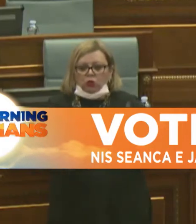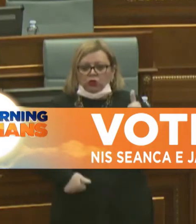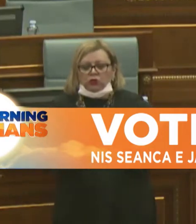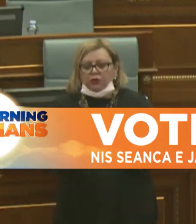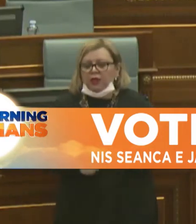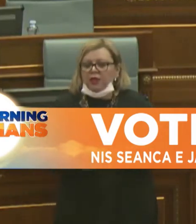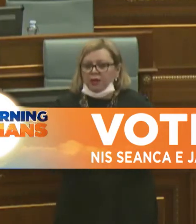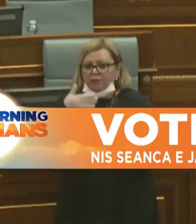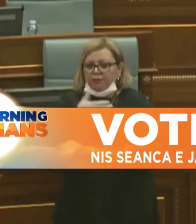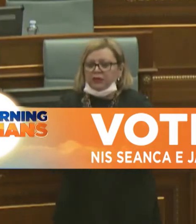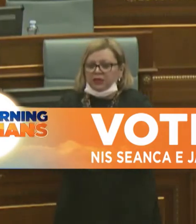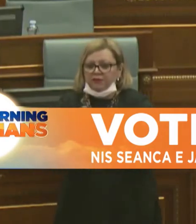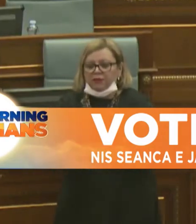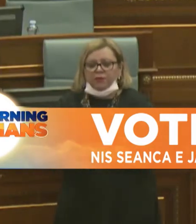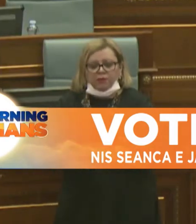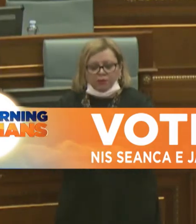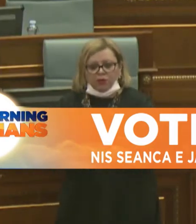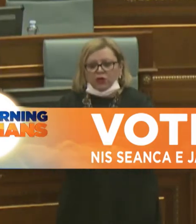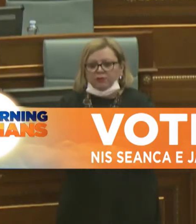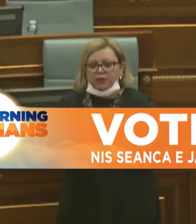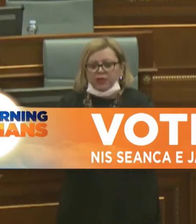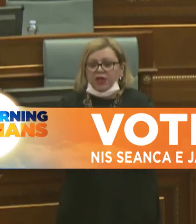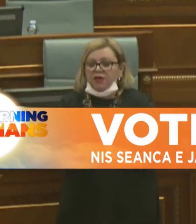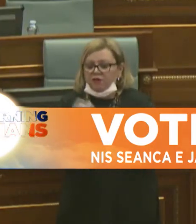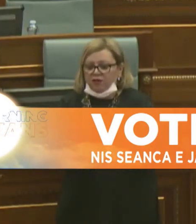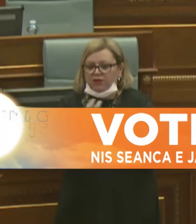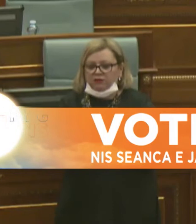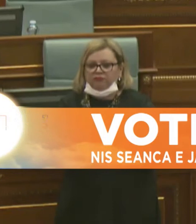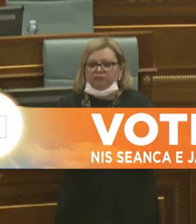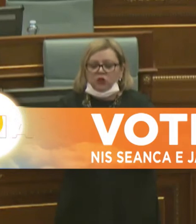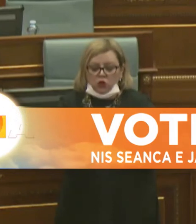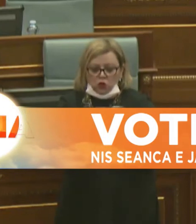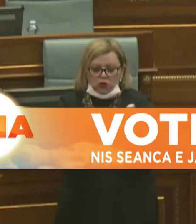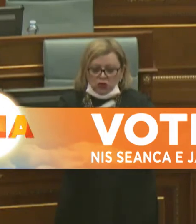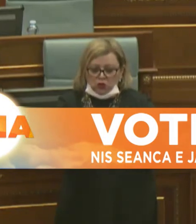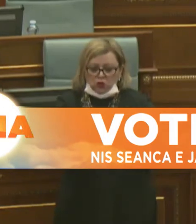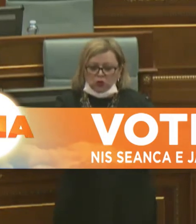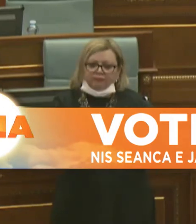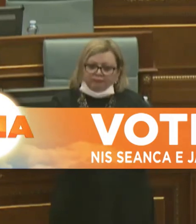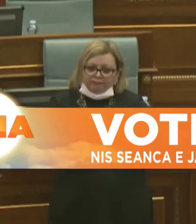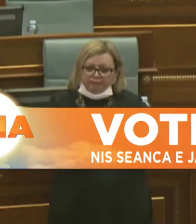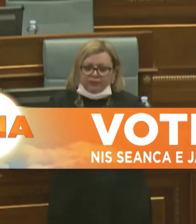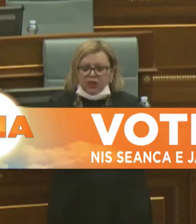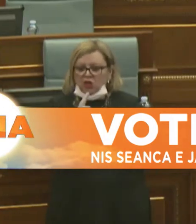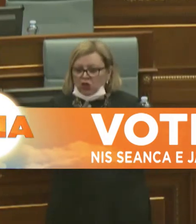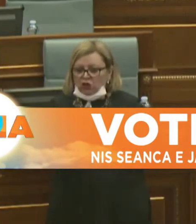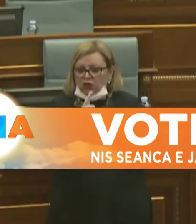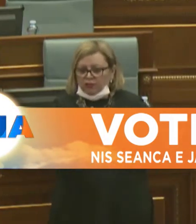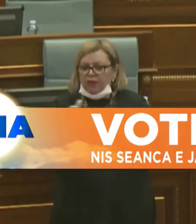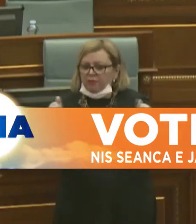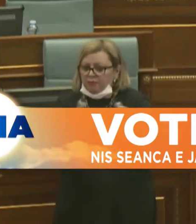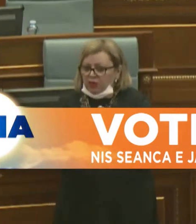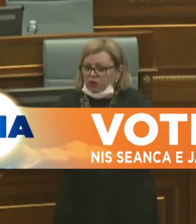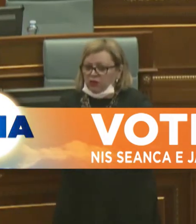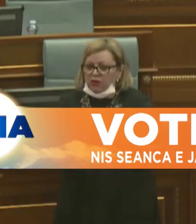të bizneseve dhe prodhimit vendor, marrjen e përgjegjësive kushtetuese për të çuar përpara procesin e dialogut në bashkëpunim